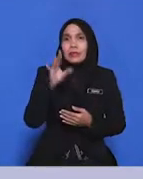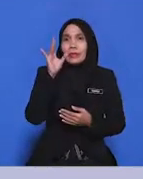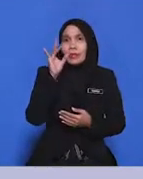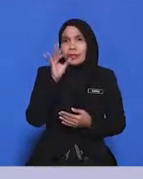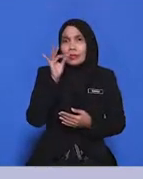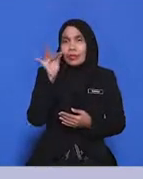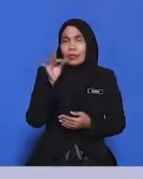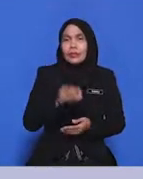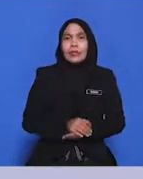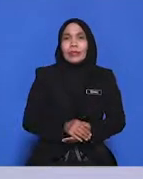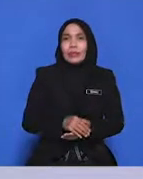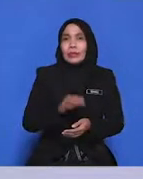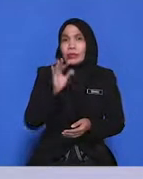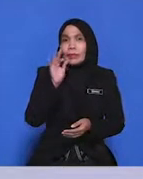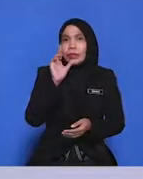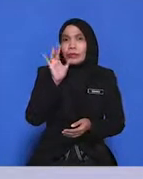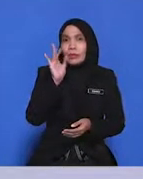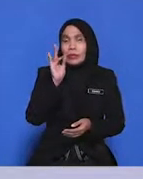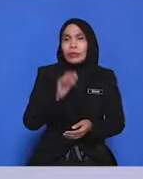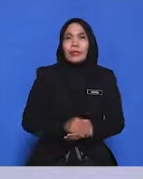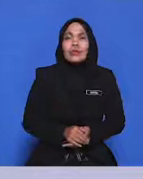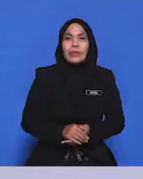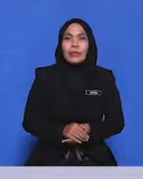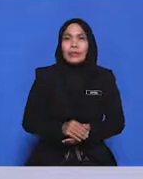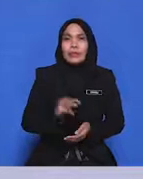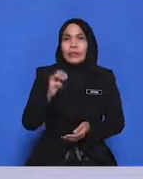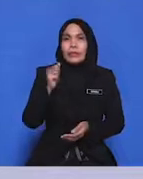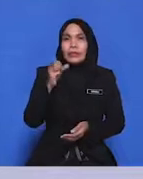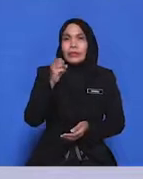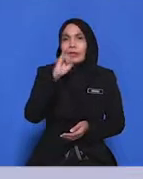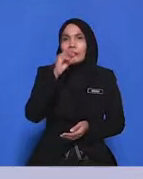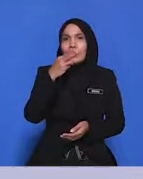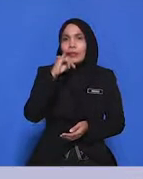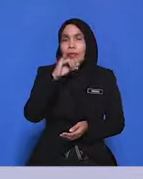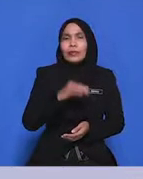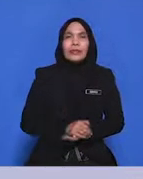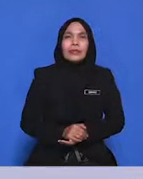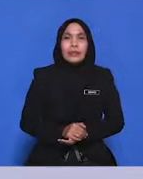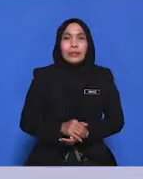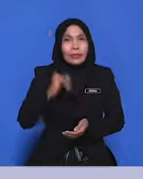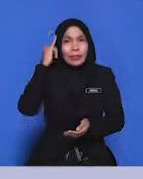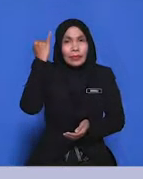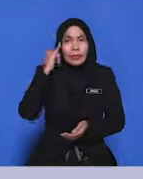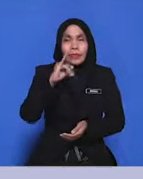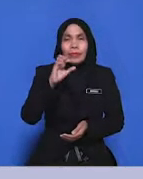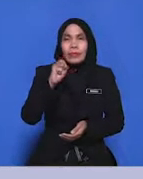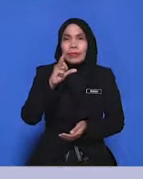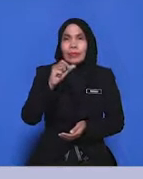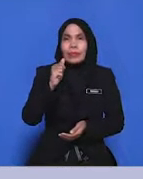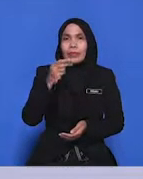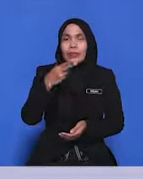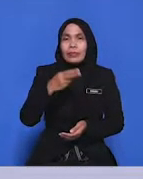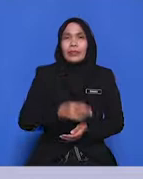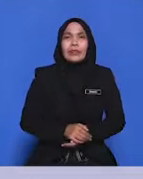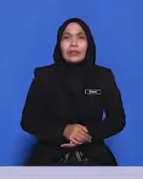1897 Masihi ketika berusia 60 tahun. Idea Islah yang dibawanya diteruskan